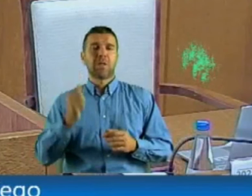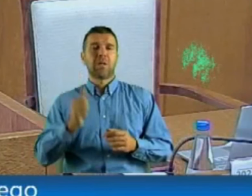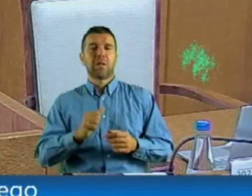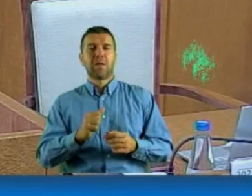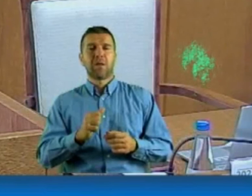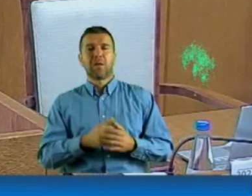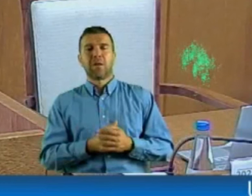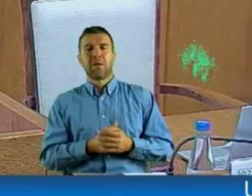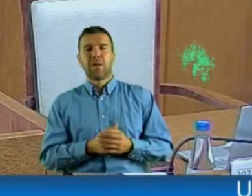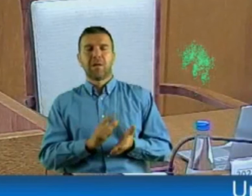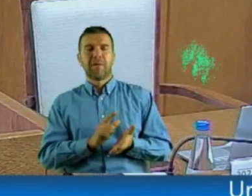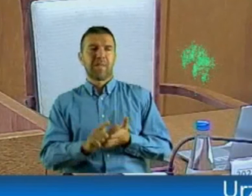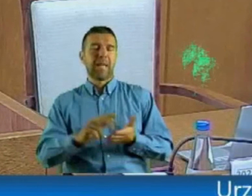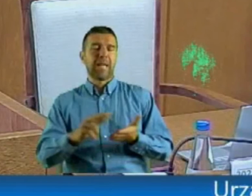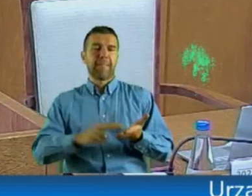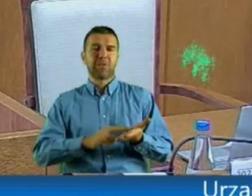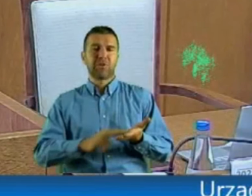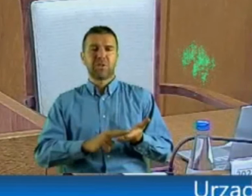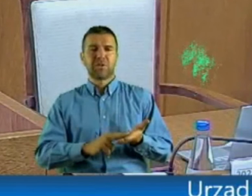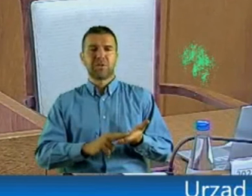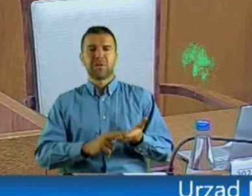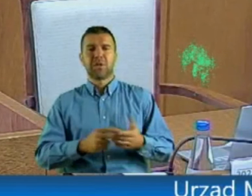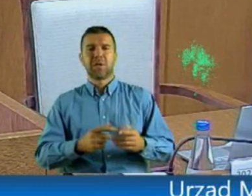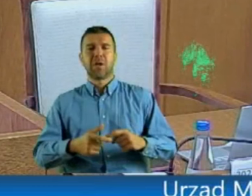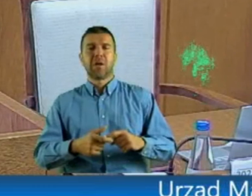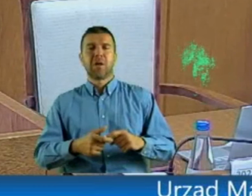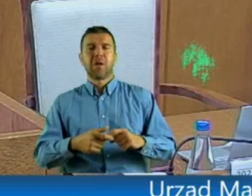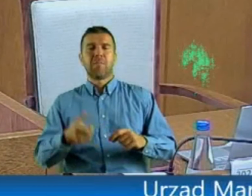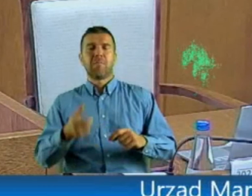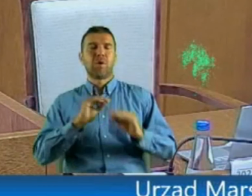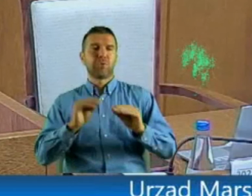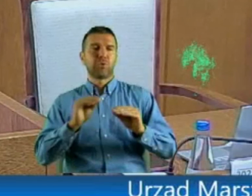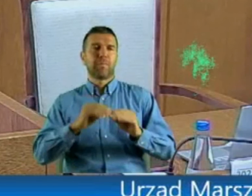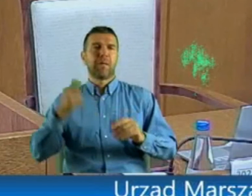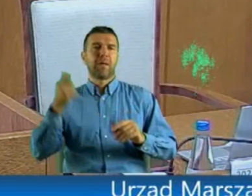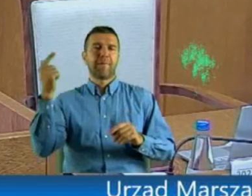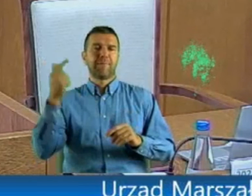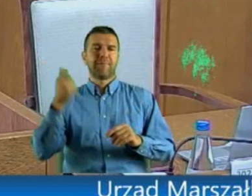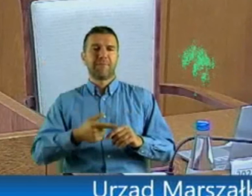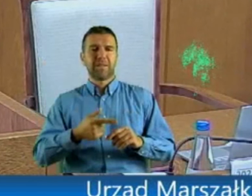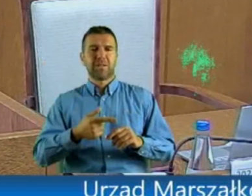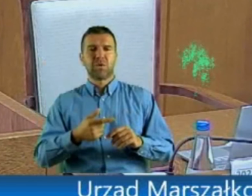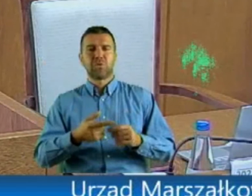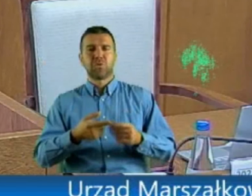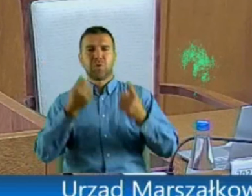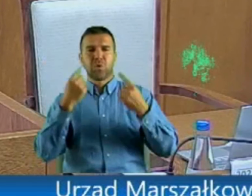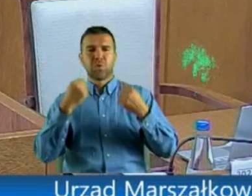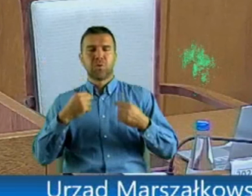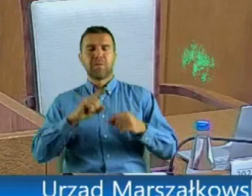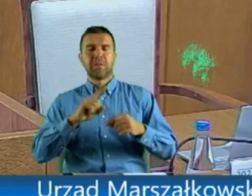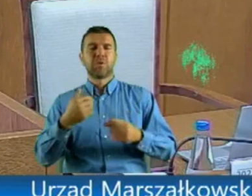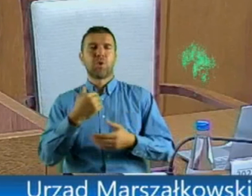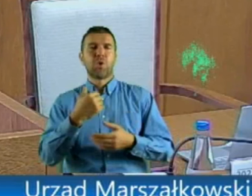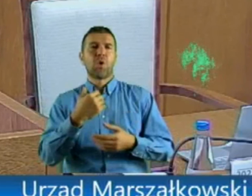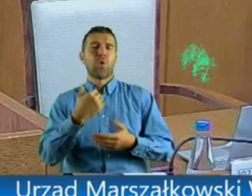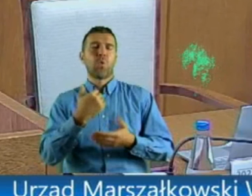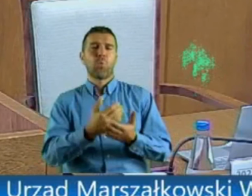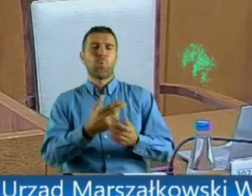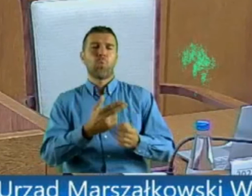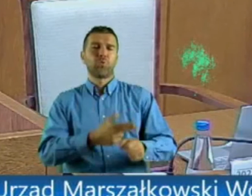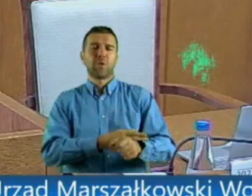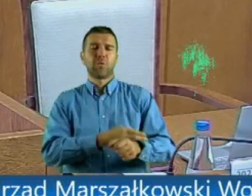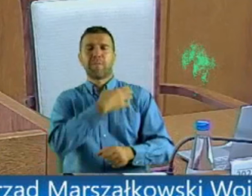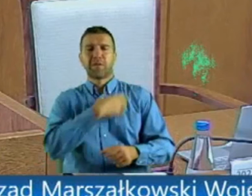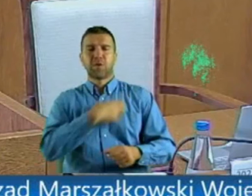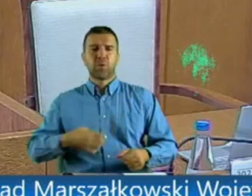12 miesięcy, Związek Województw RP przeszkolił 2000 Państwa pracowników urzędów marszałkowskich